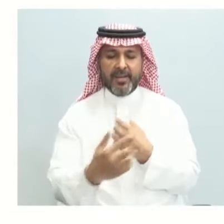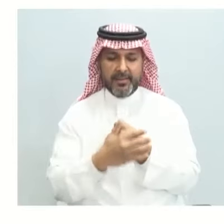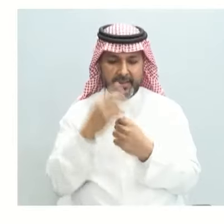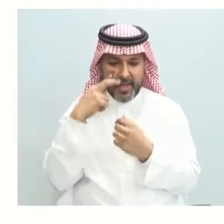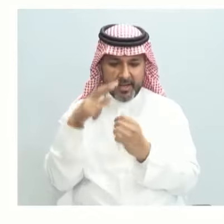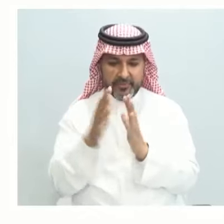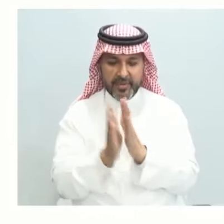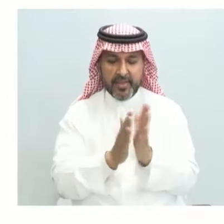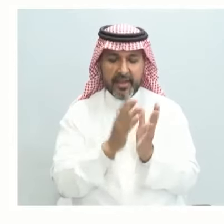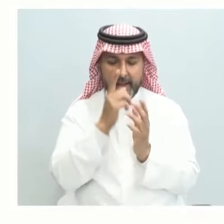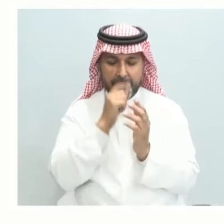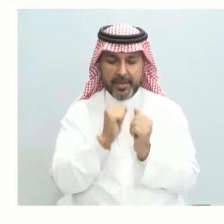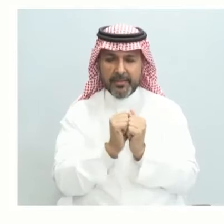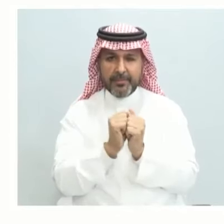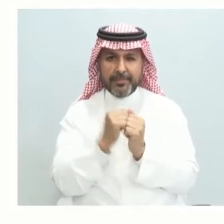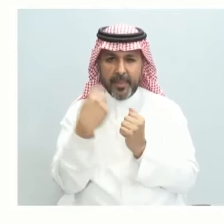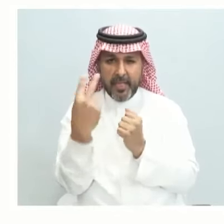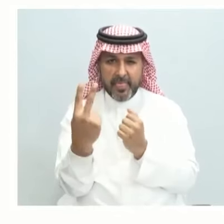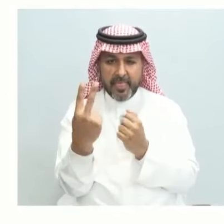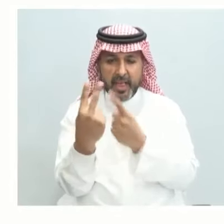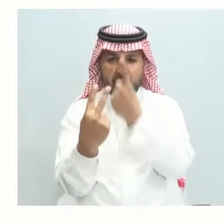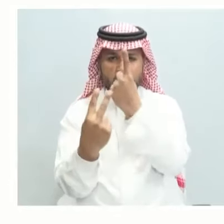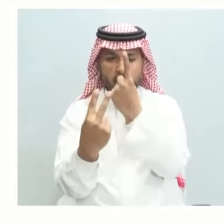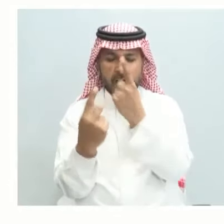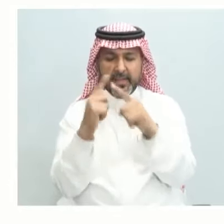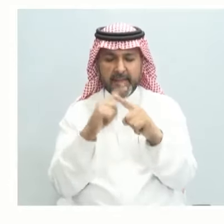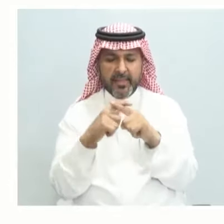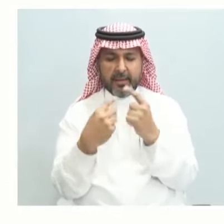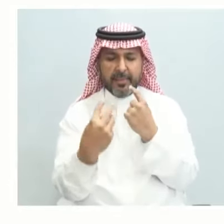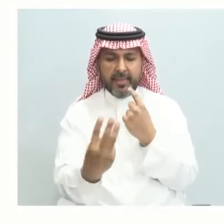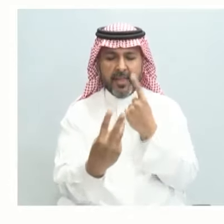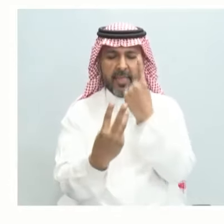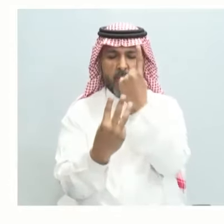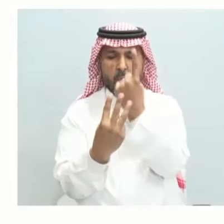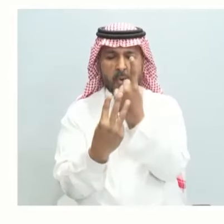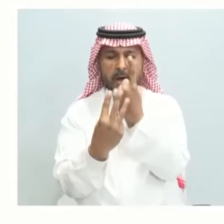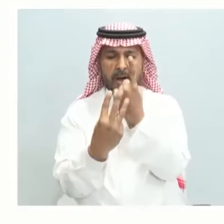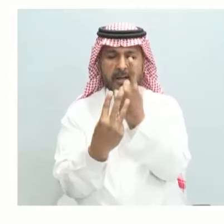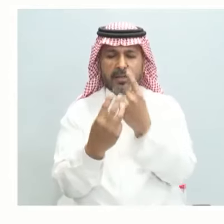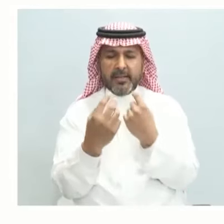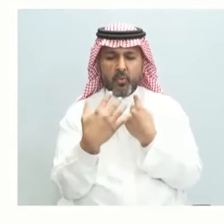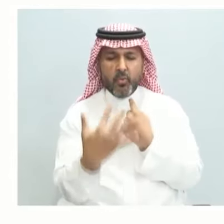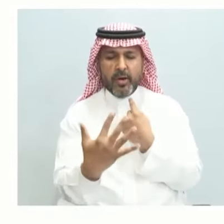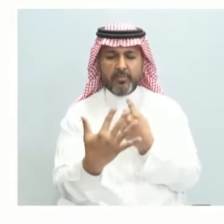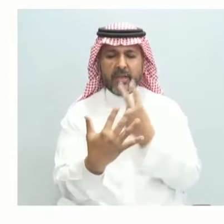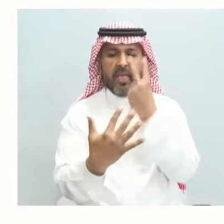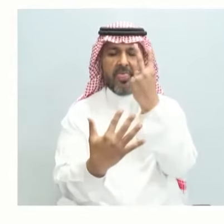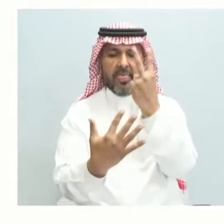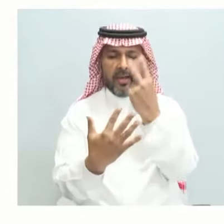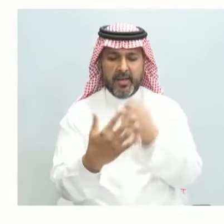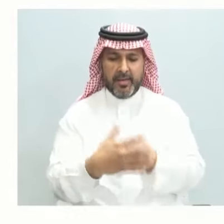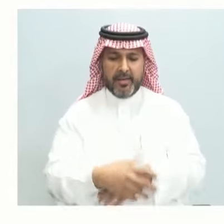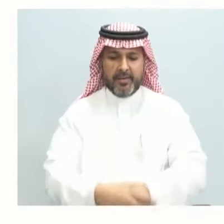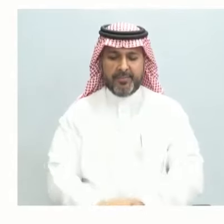قمنا بتحليل الان 150 الى نلاحظ هنا هي الاعداد الاوليه اذا اصبح 2 اوس